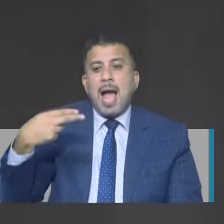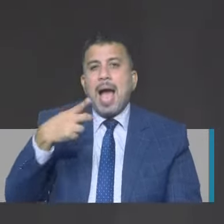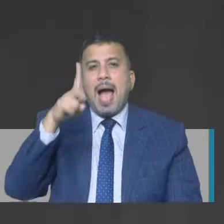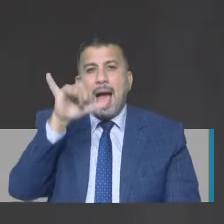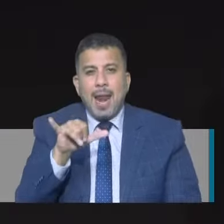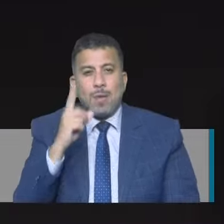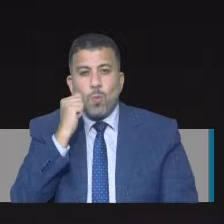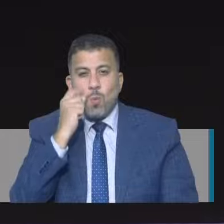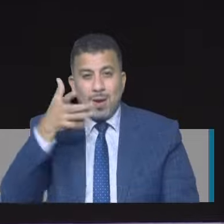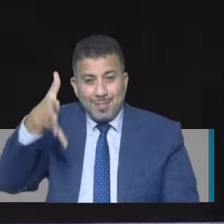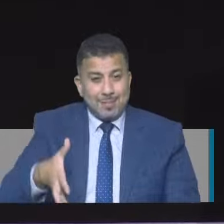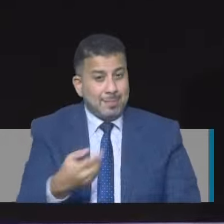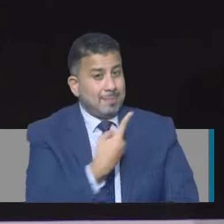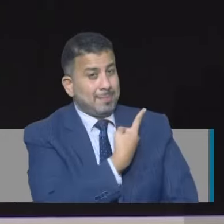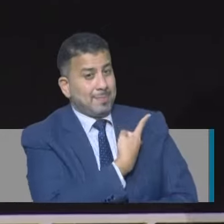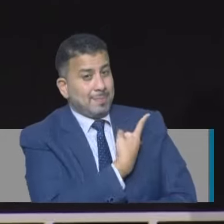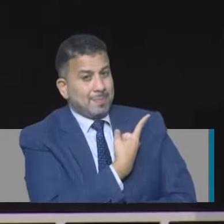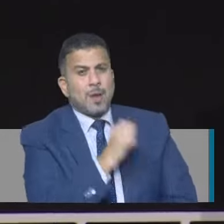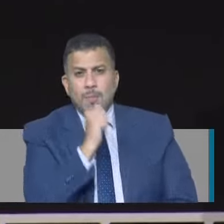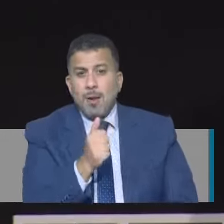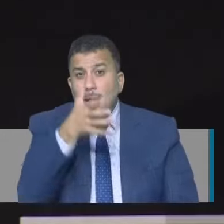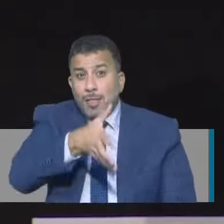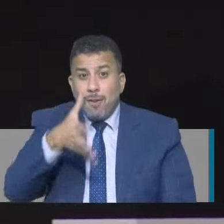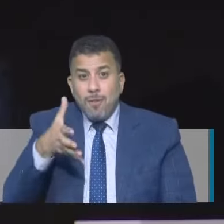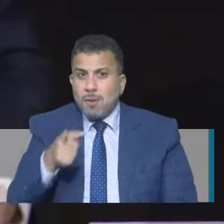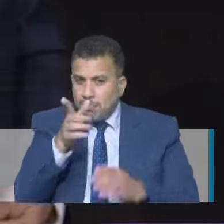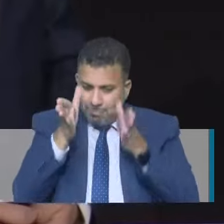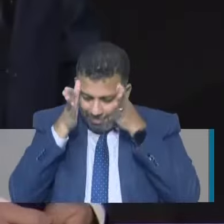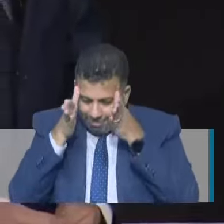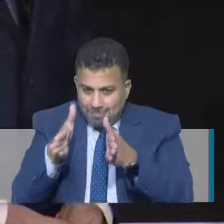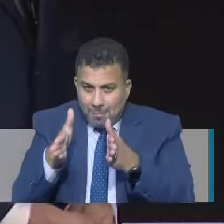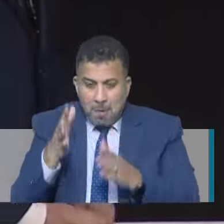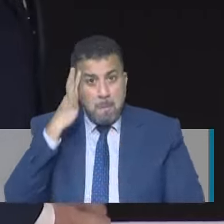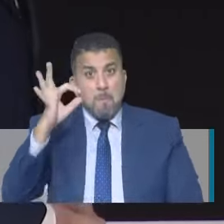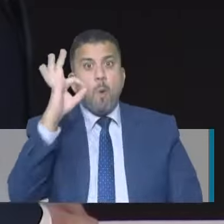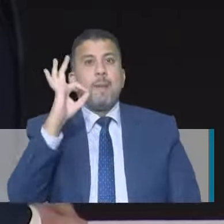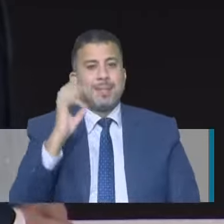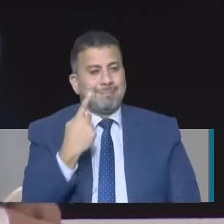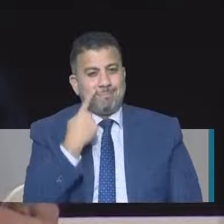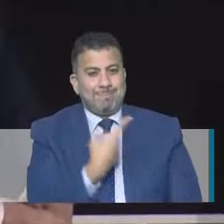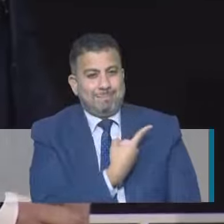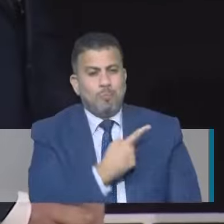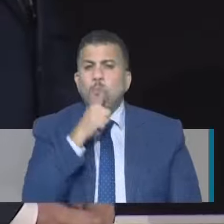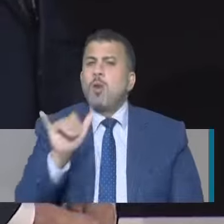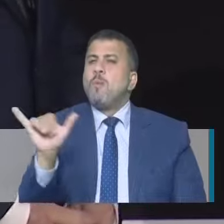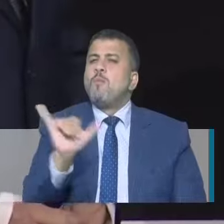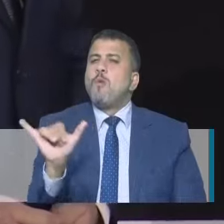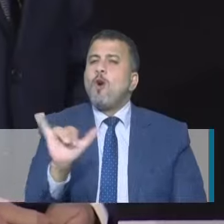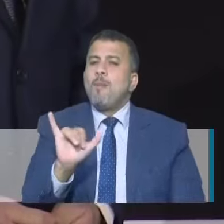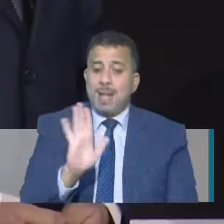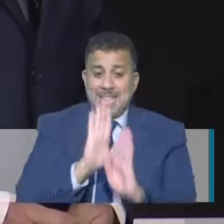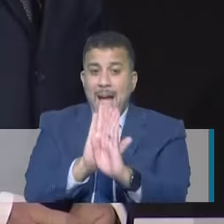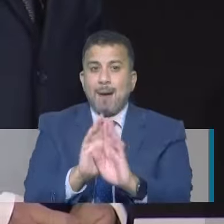اللوغاني الذي اشار الى ان فضول الطفوله كان ركيزه اكتشاف موهبته متناولا اهميه دعم